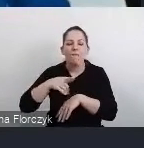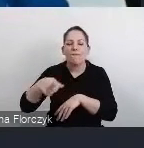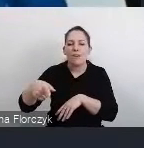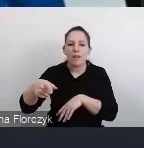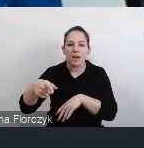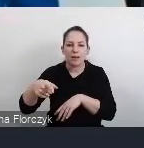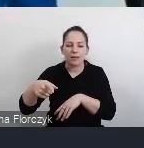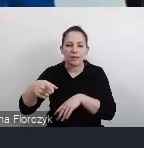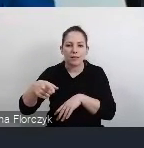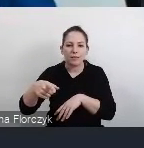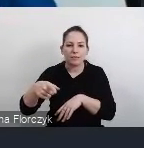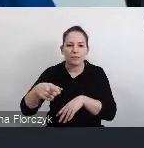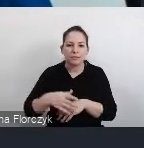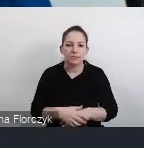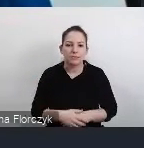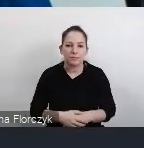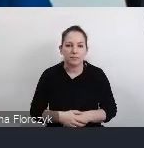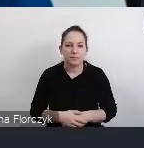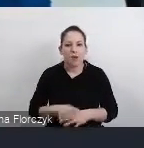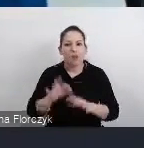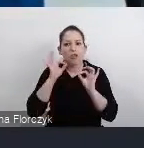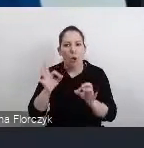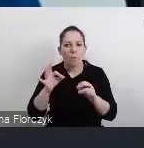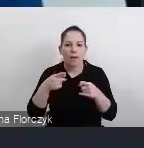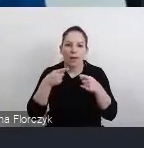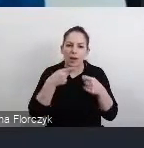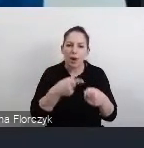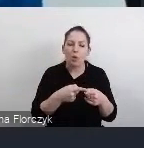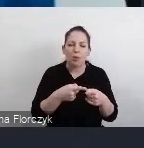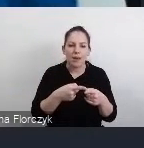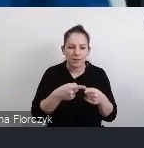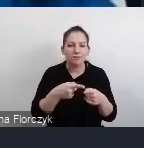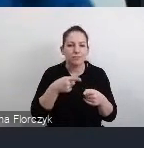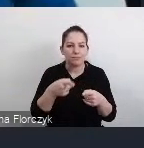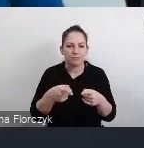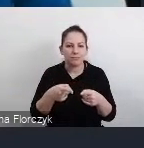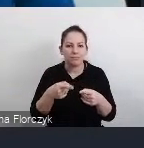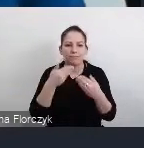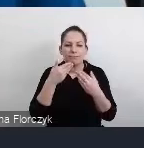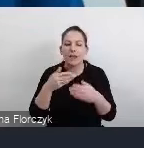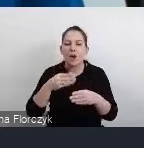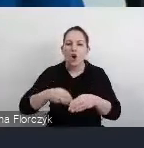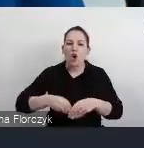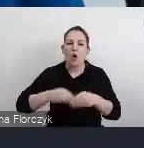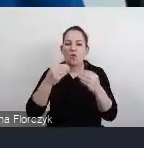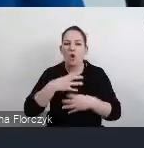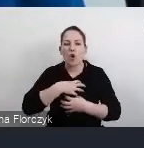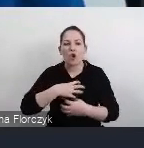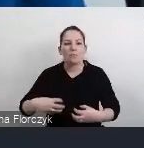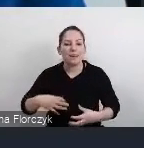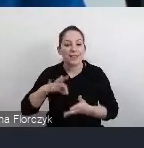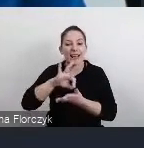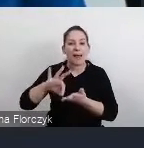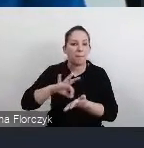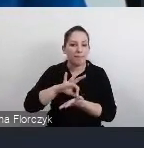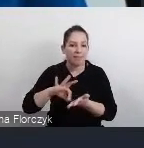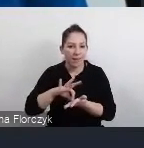efektem no, dobrych kierunków objętych przy rozwoju gospodarczym gminy i tych